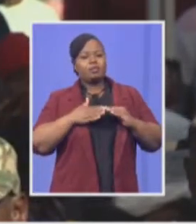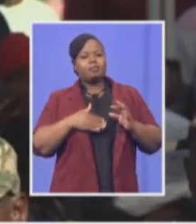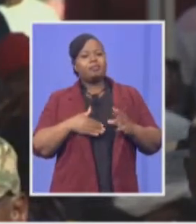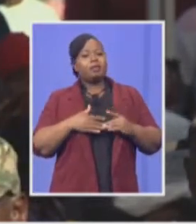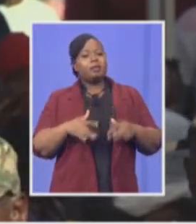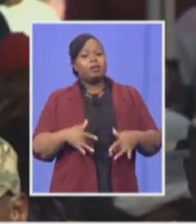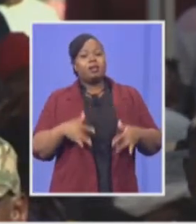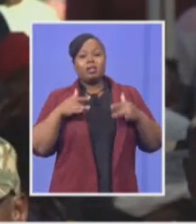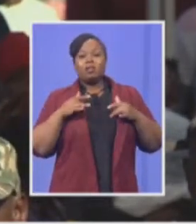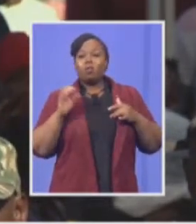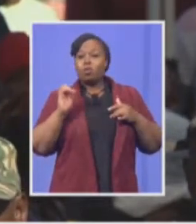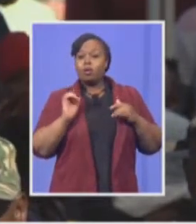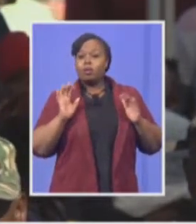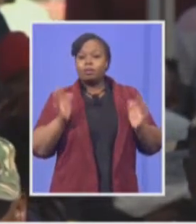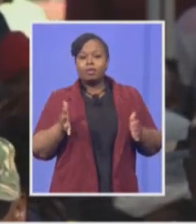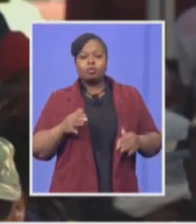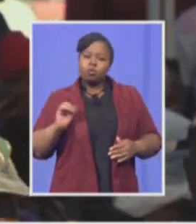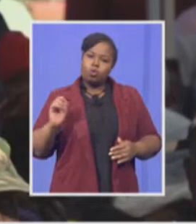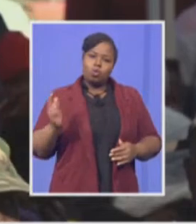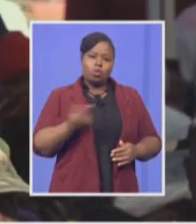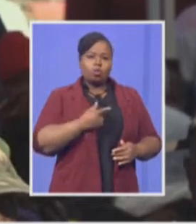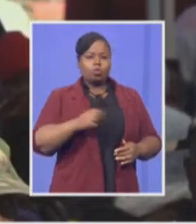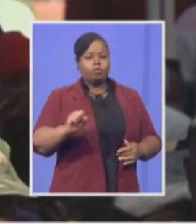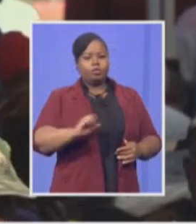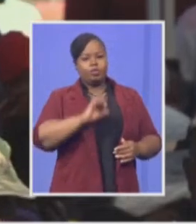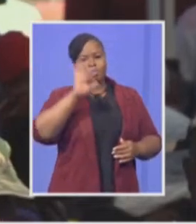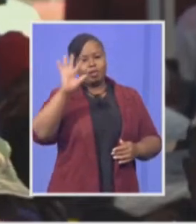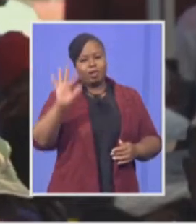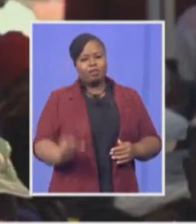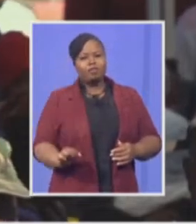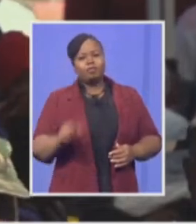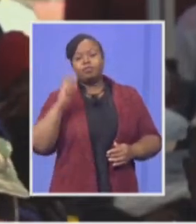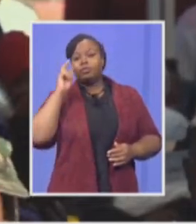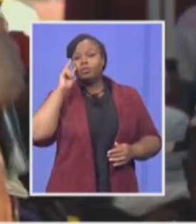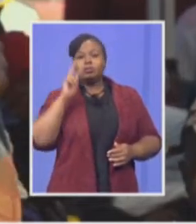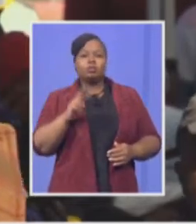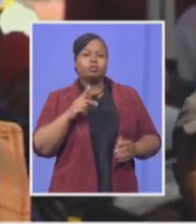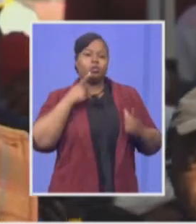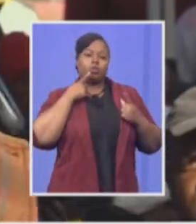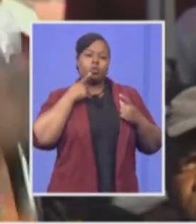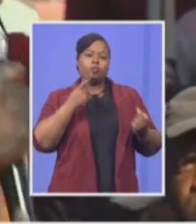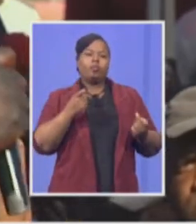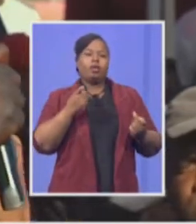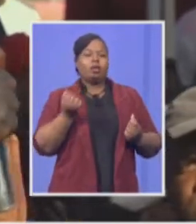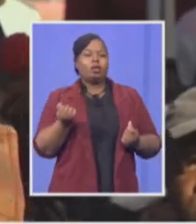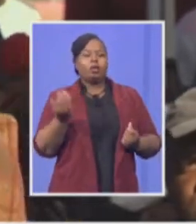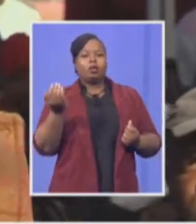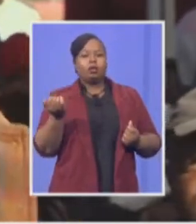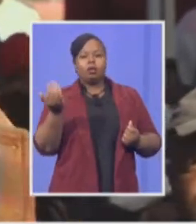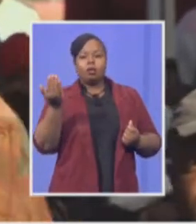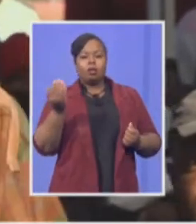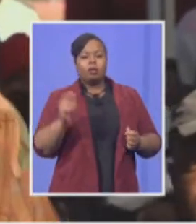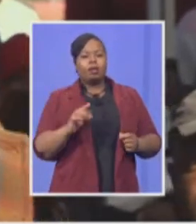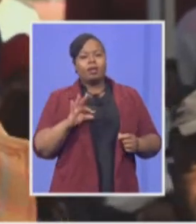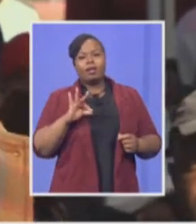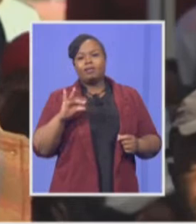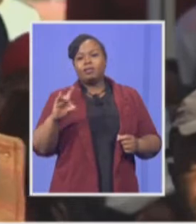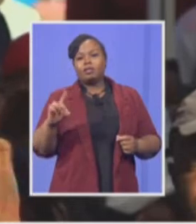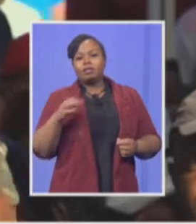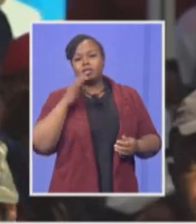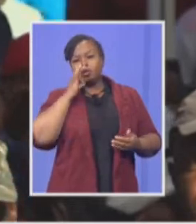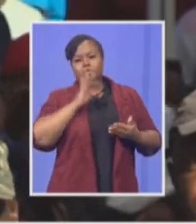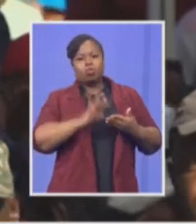South Africa. Is the whole South Africa. Siyabona izikhalo abantu bayazifaka mihla namalanga. Bathenjiswa